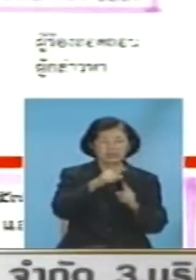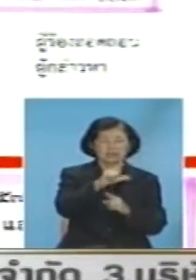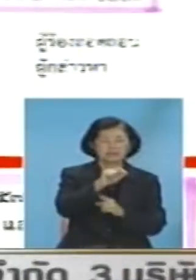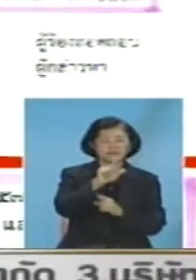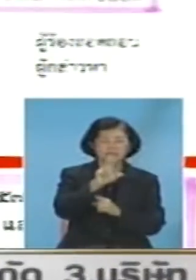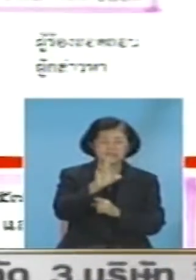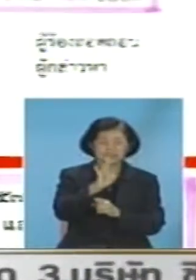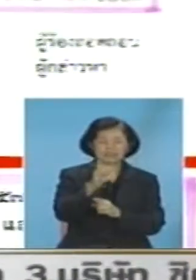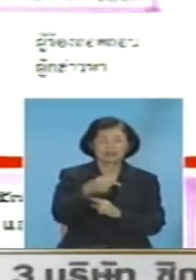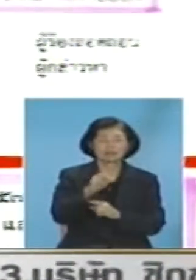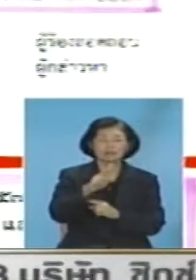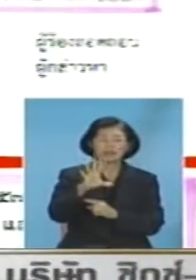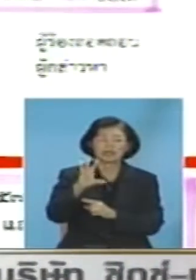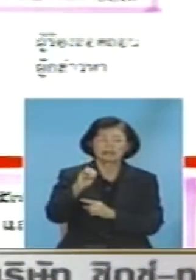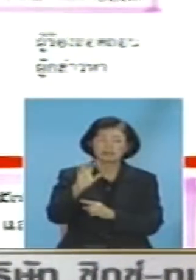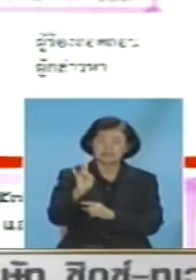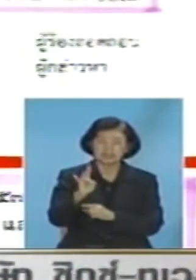27/2557ลงวันที่